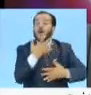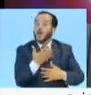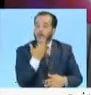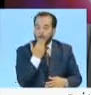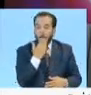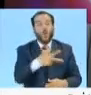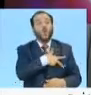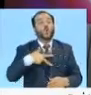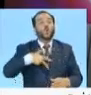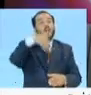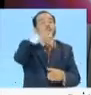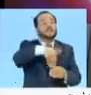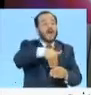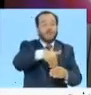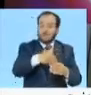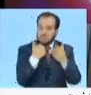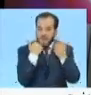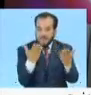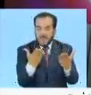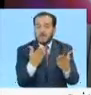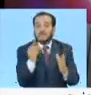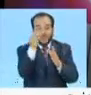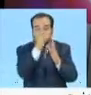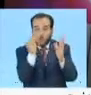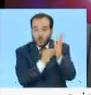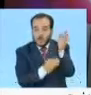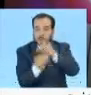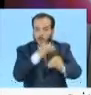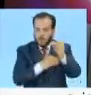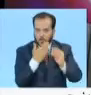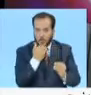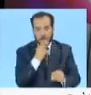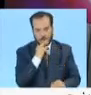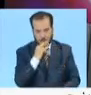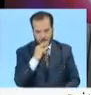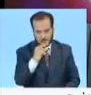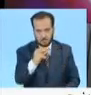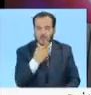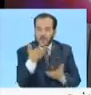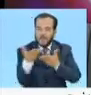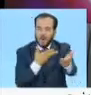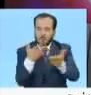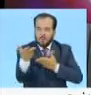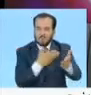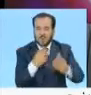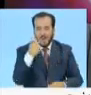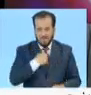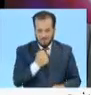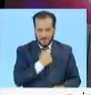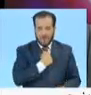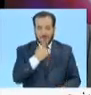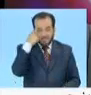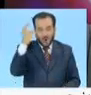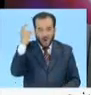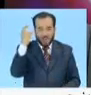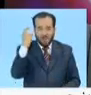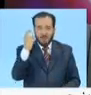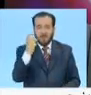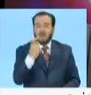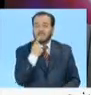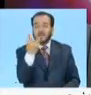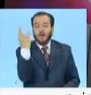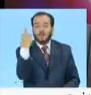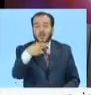خلال حكومة منتخبة. لا يوجد في هذه التعديلات أي شيء. والحديث عن الحوار، المعارضة ما كانت تطالب بالحوار